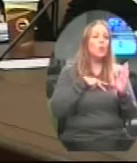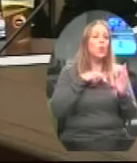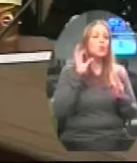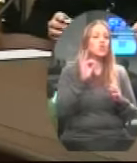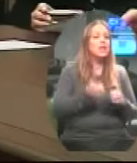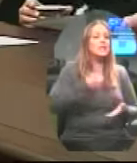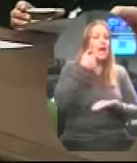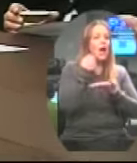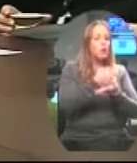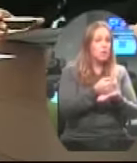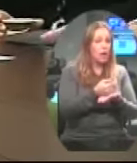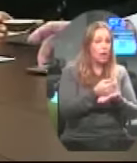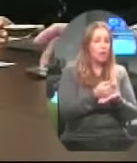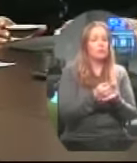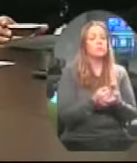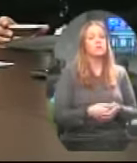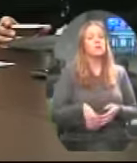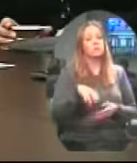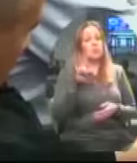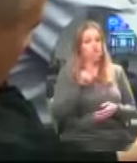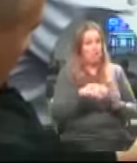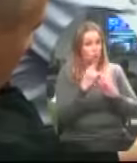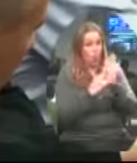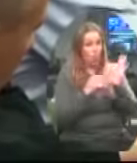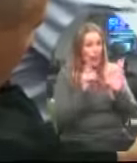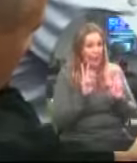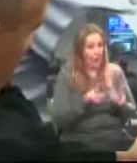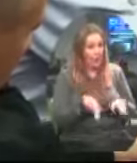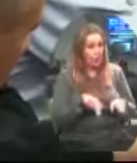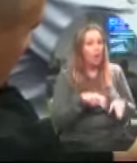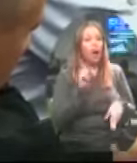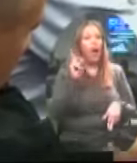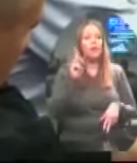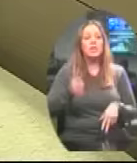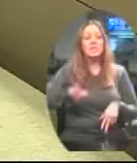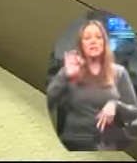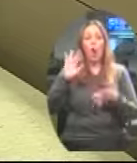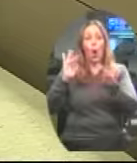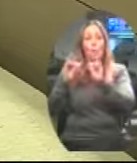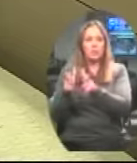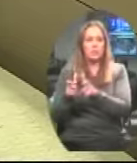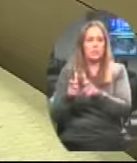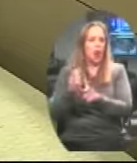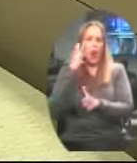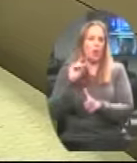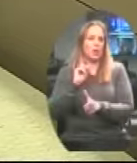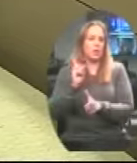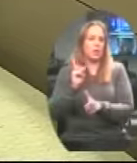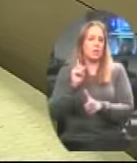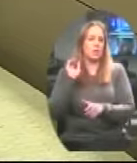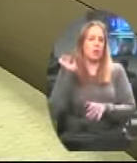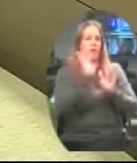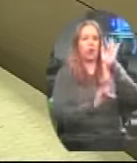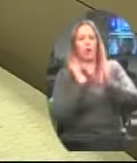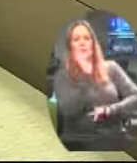בחוק קיים לא סיפקה את חברי הכנסת מהאופוזיציה, וזה אחר זה הם תקפו את התוכנית. תיאטרון שהוא איננו חתרני הוא תיאטרון